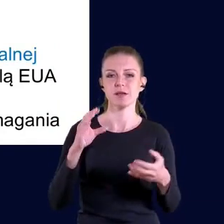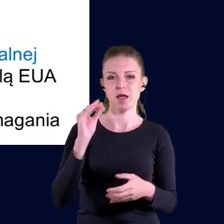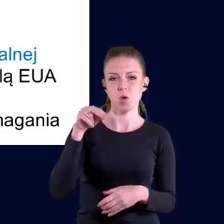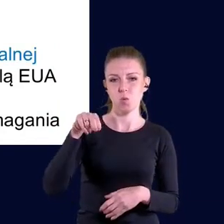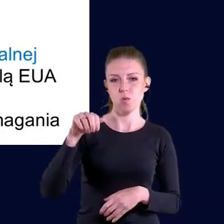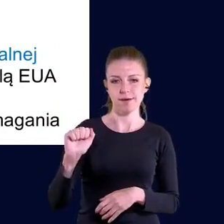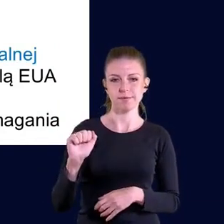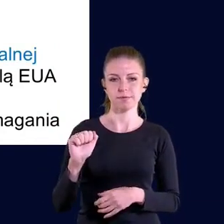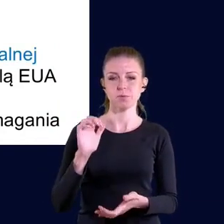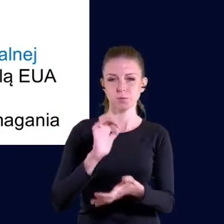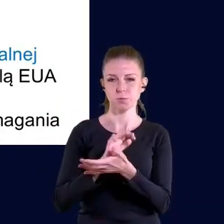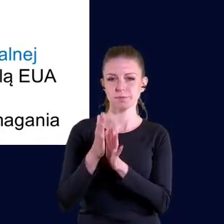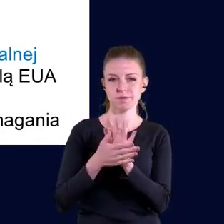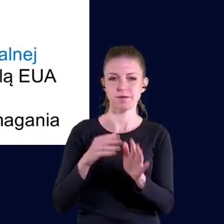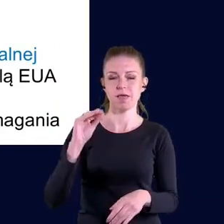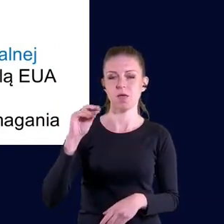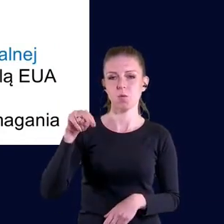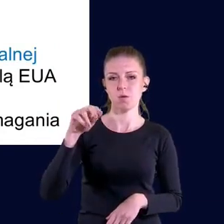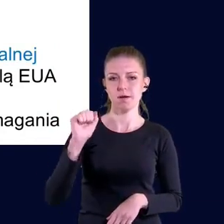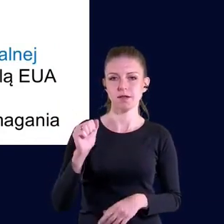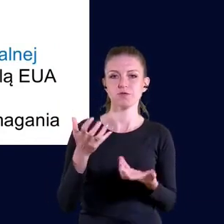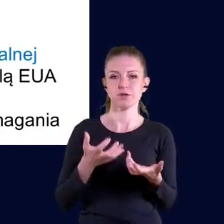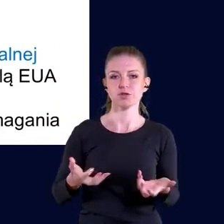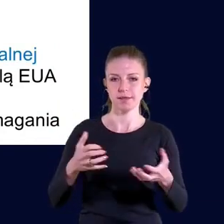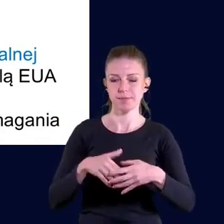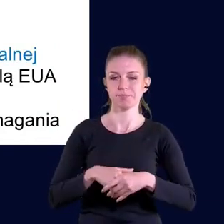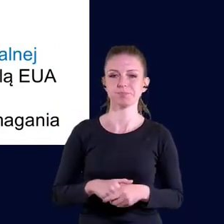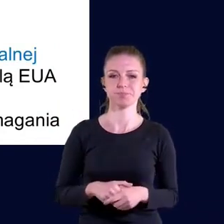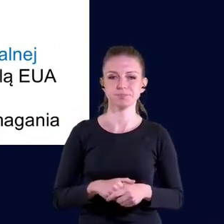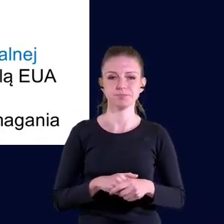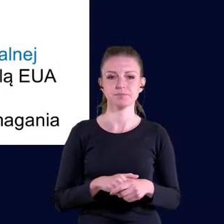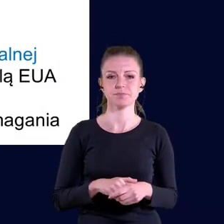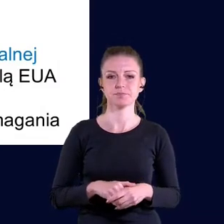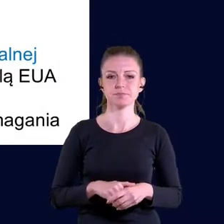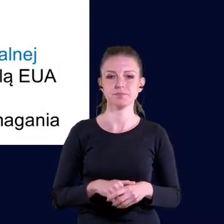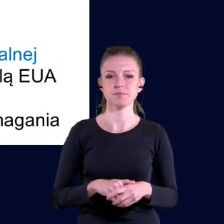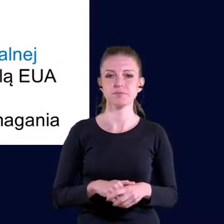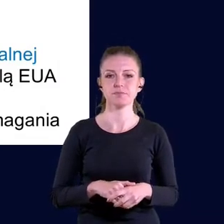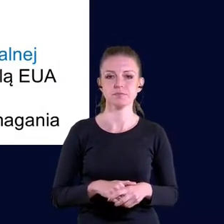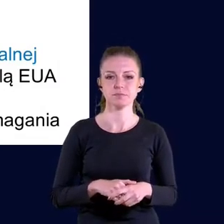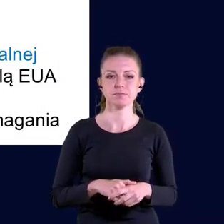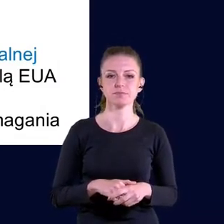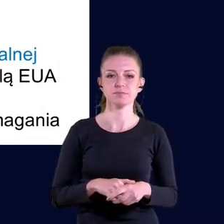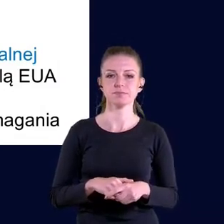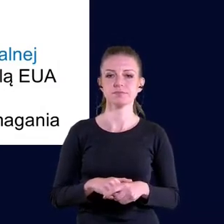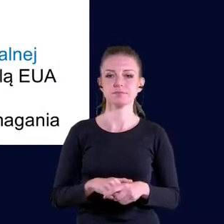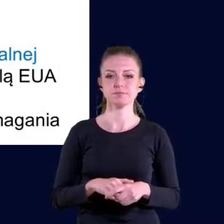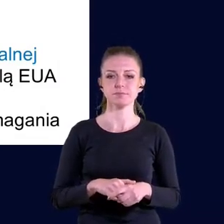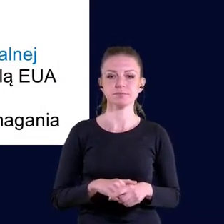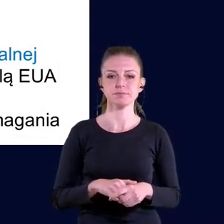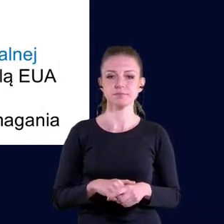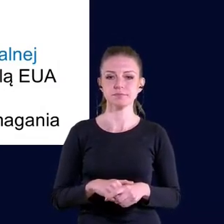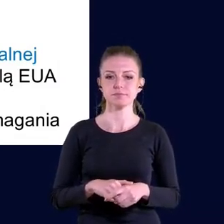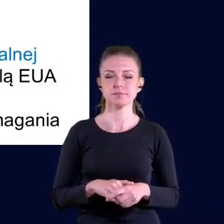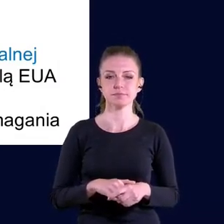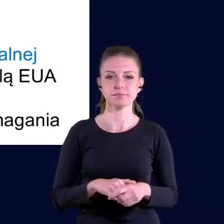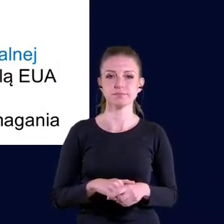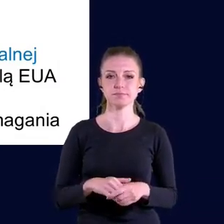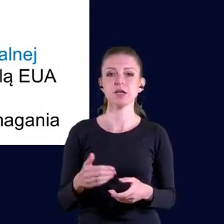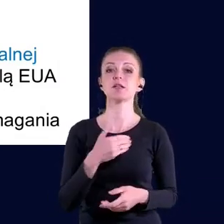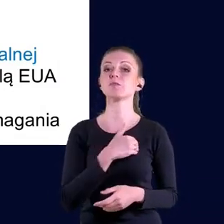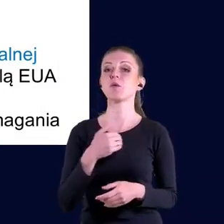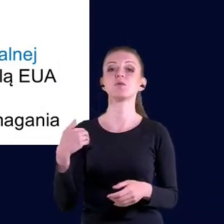państwa instytucji które prezentujecie należy do tego Stowarzyszenia ponieważ z